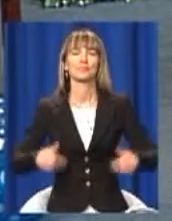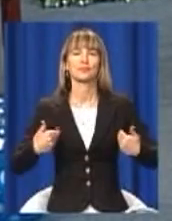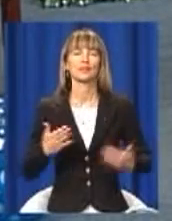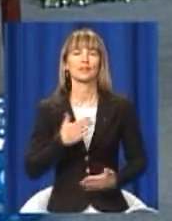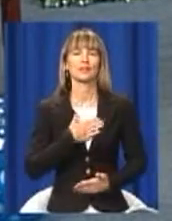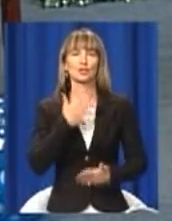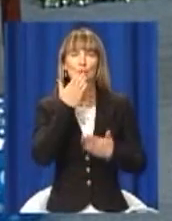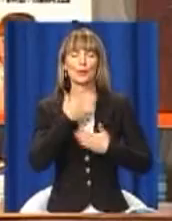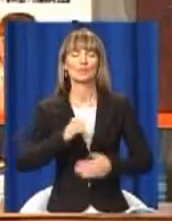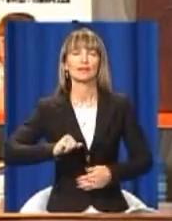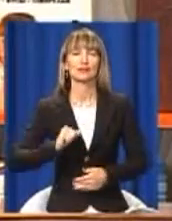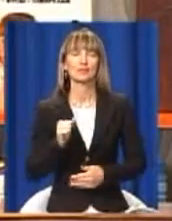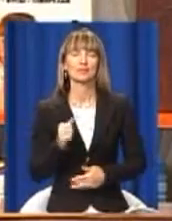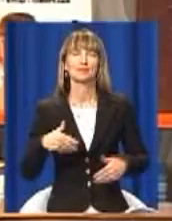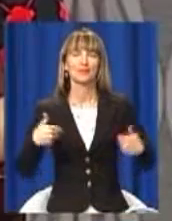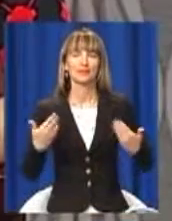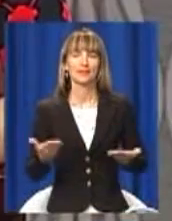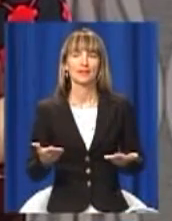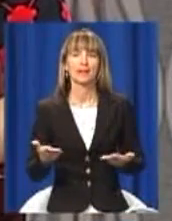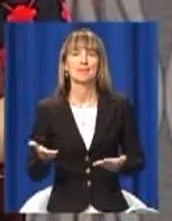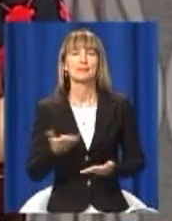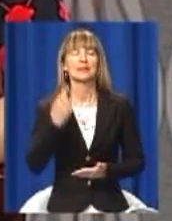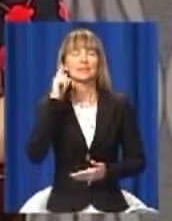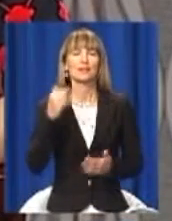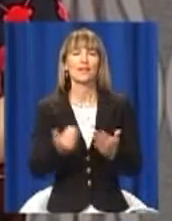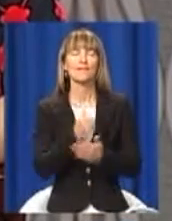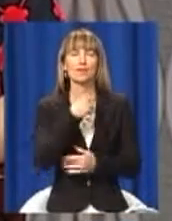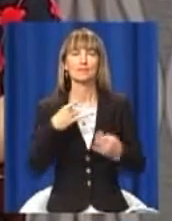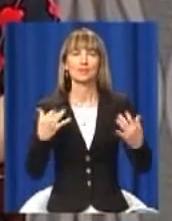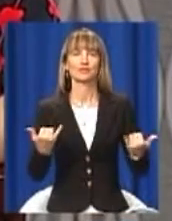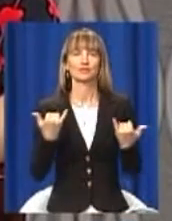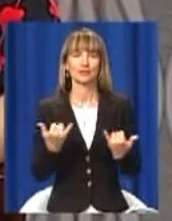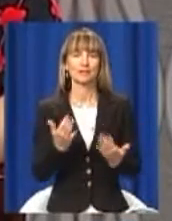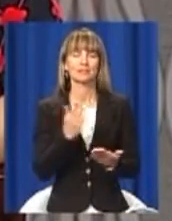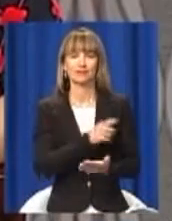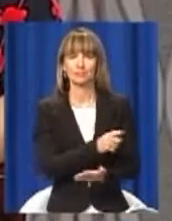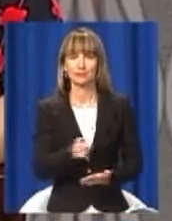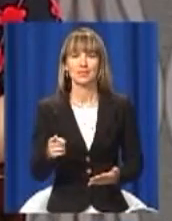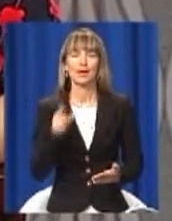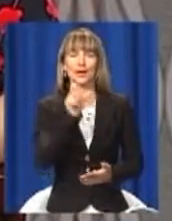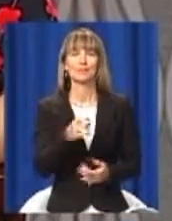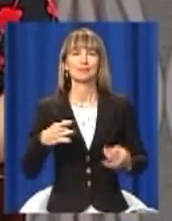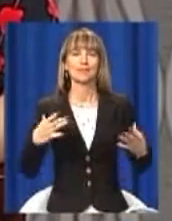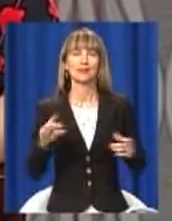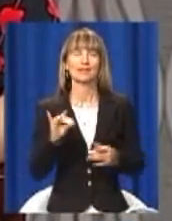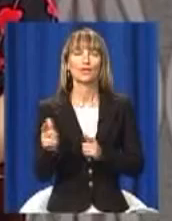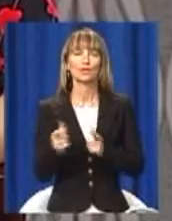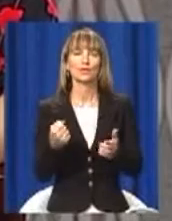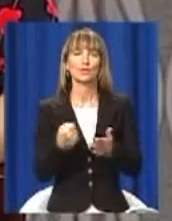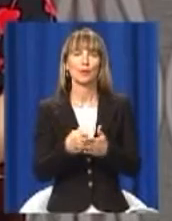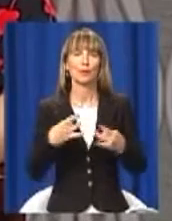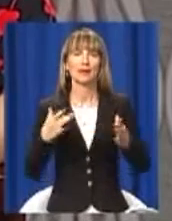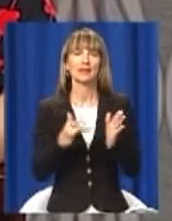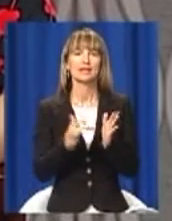Вітаємо, наші любі друзі! Привіт! Ми знаємо, що новорічні свята зараз у розпалі. Люди святкують та готуються до